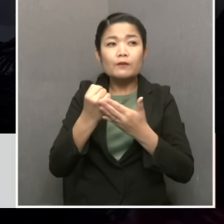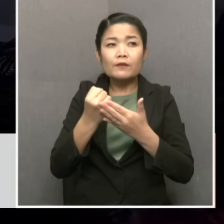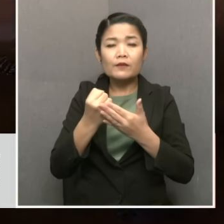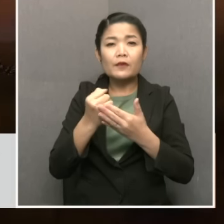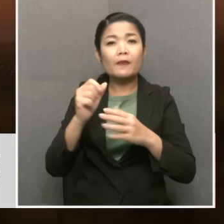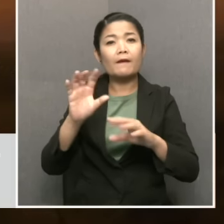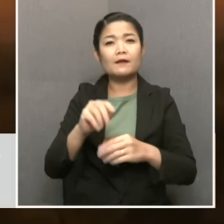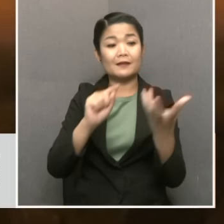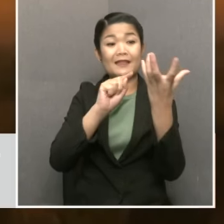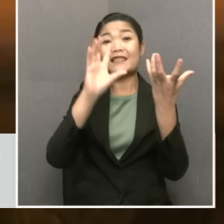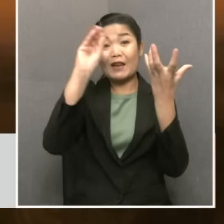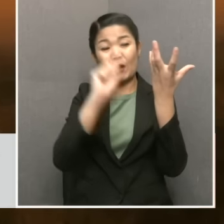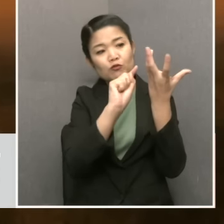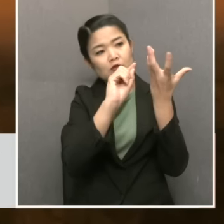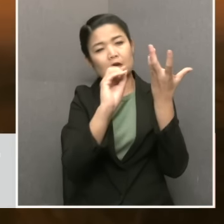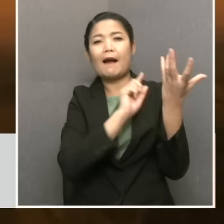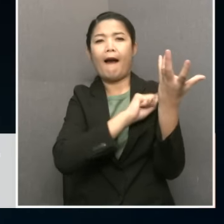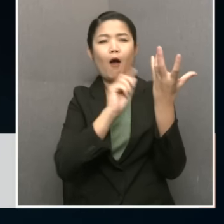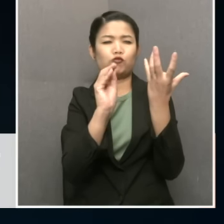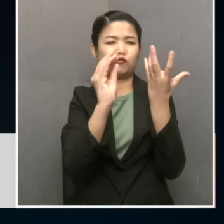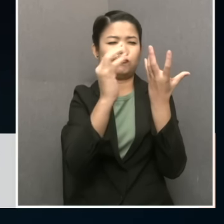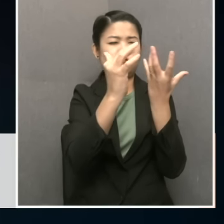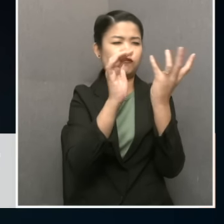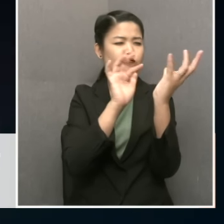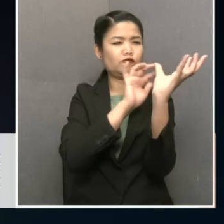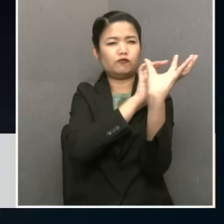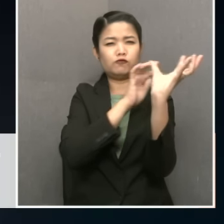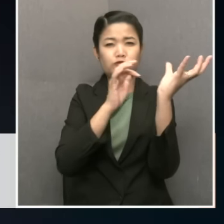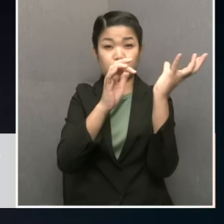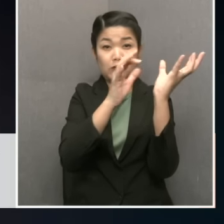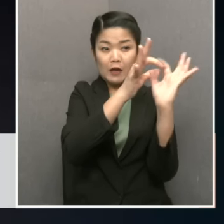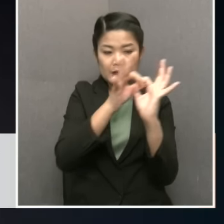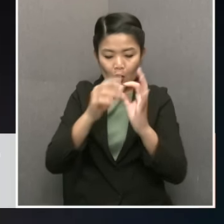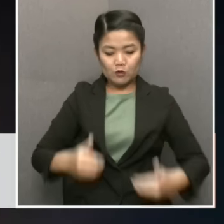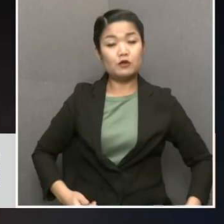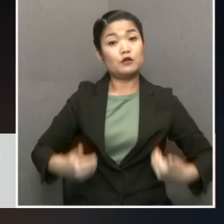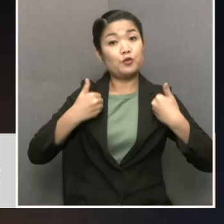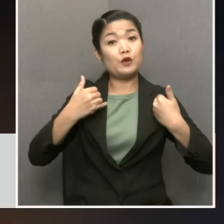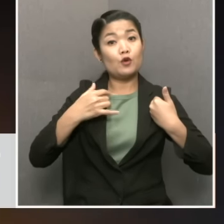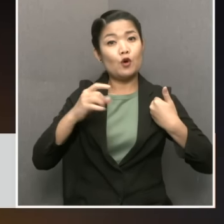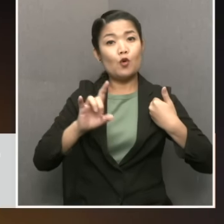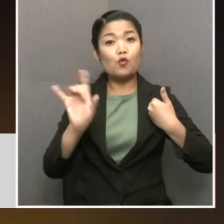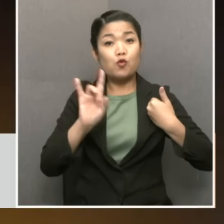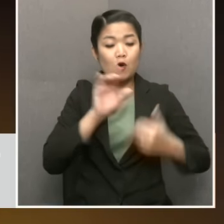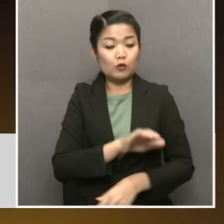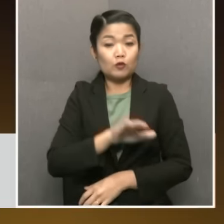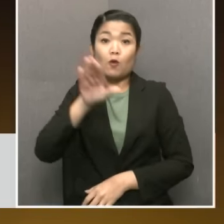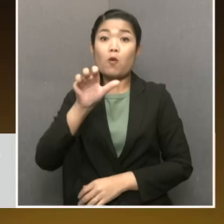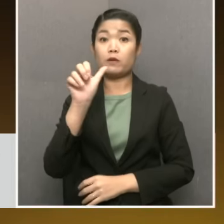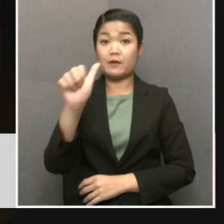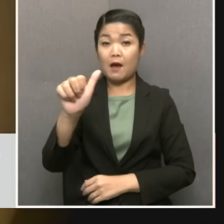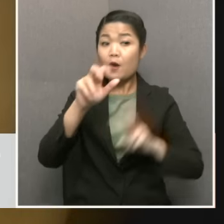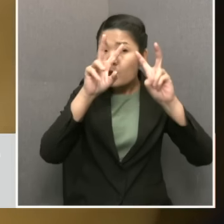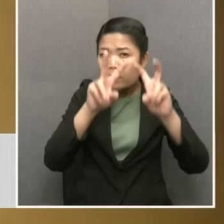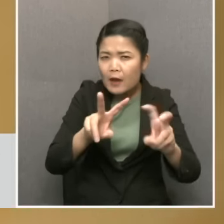ดาวศุขซึ่งเป็นที่อยู่อาศัยที่มีศักยภาพสำหรับสิ่งมีชีวิตงานวิจัยนี้ค่ะกระตุ้นให้มีการศึกษา